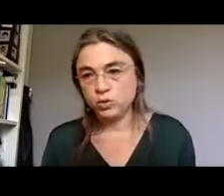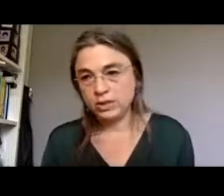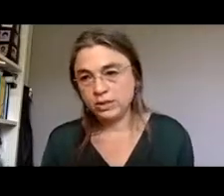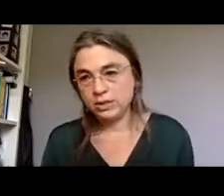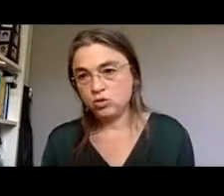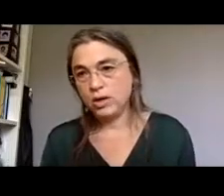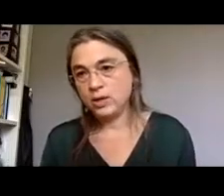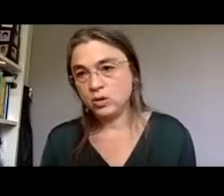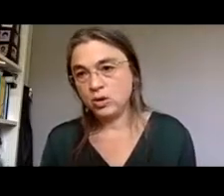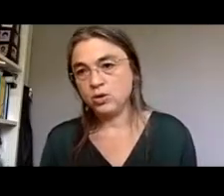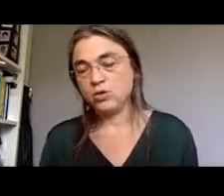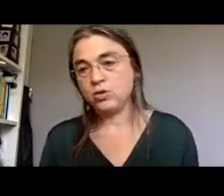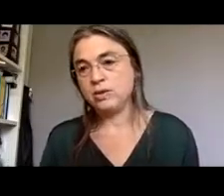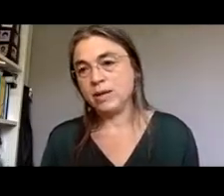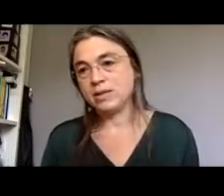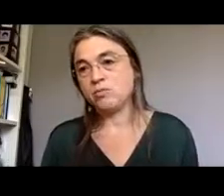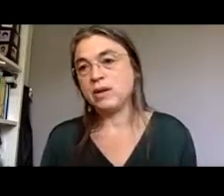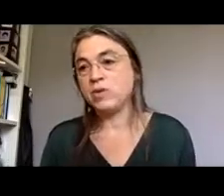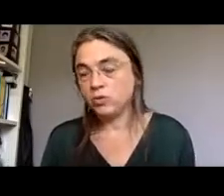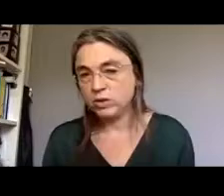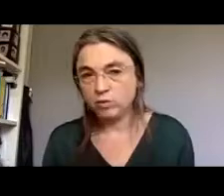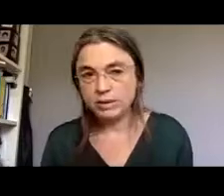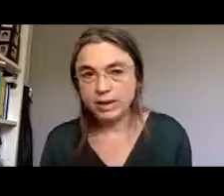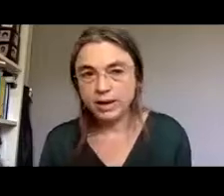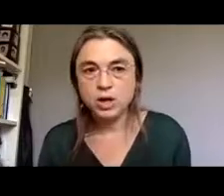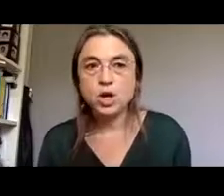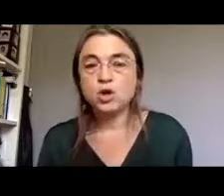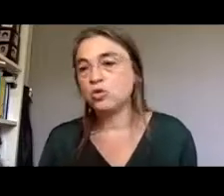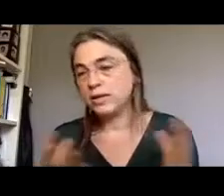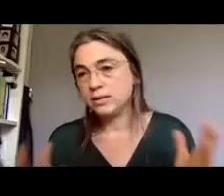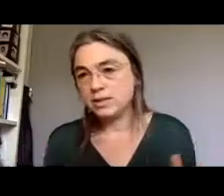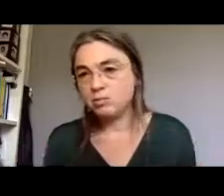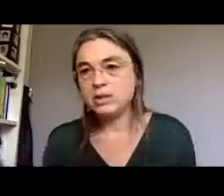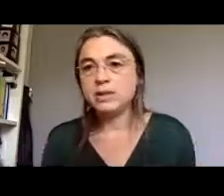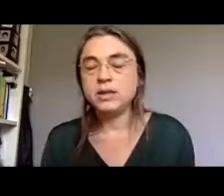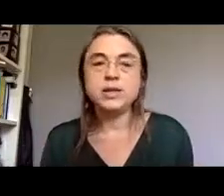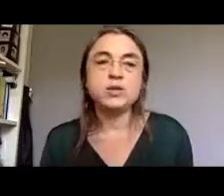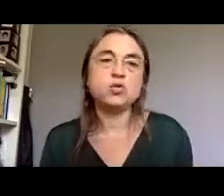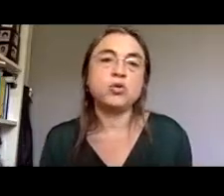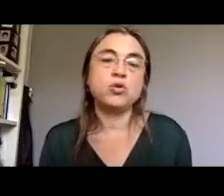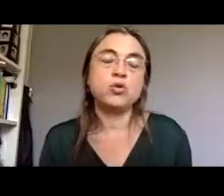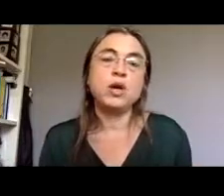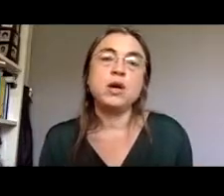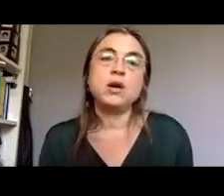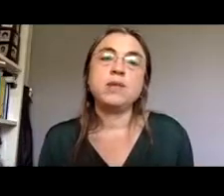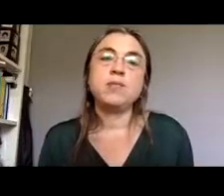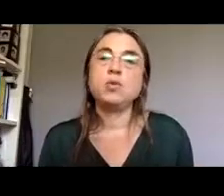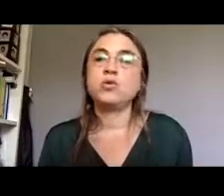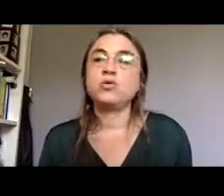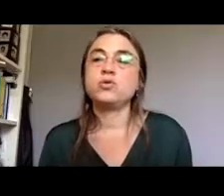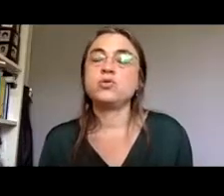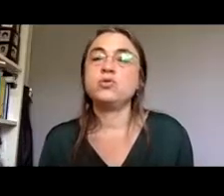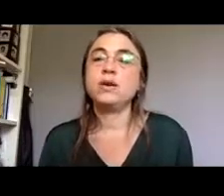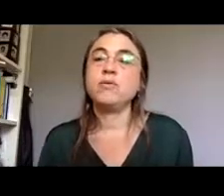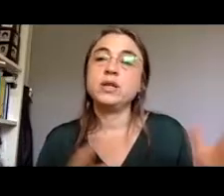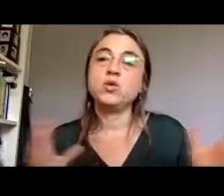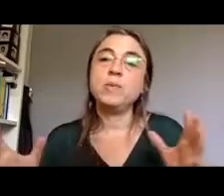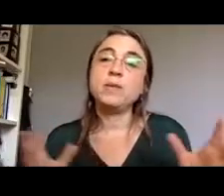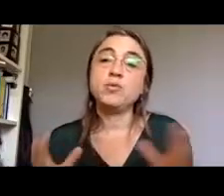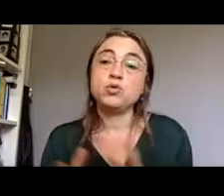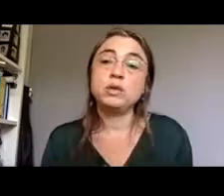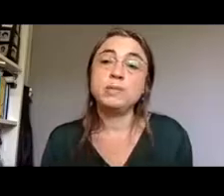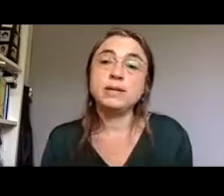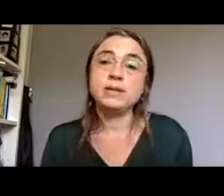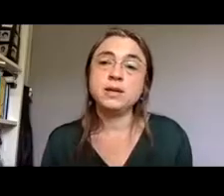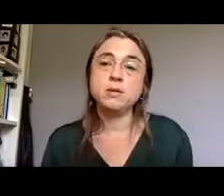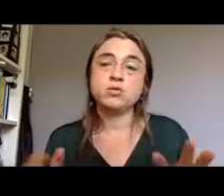choses qui ont été dites sur l'accueil, des personnes malvoyantes à l'hôpital, sur l'accessibilité, sur, l'importance d'avoir des repères